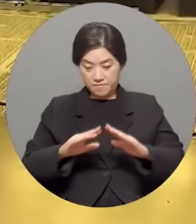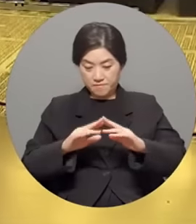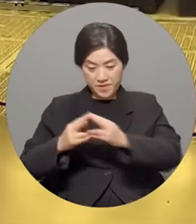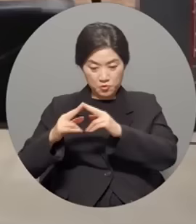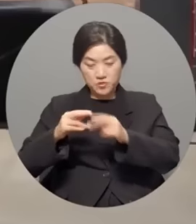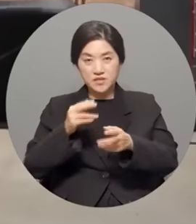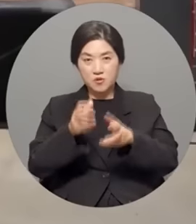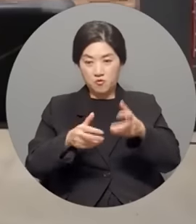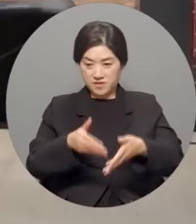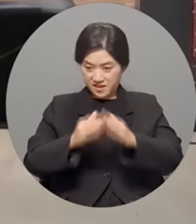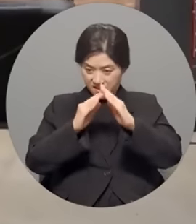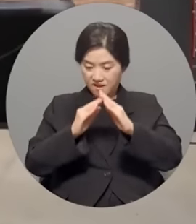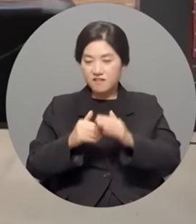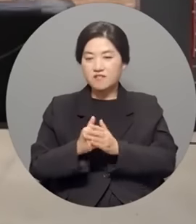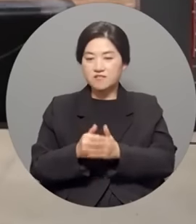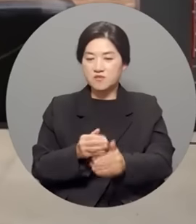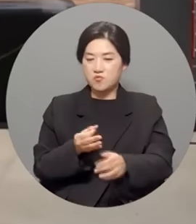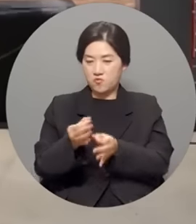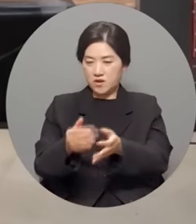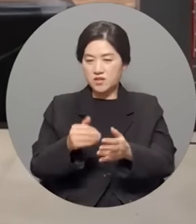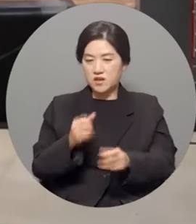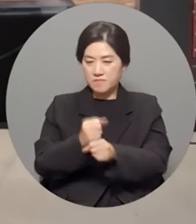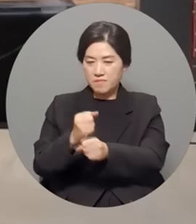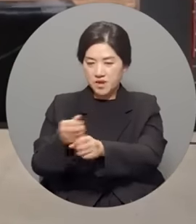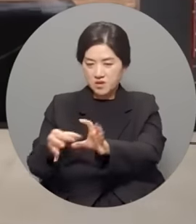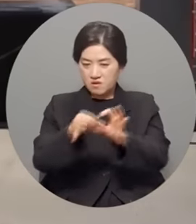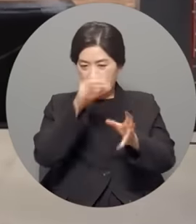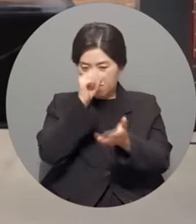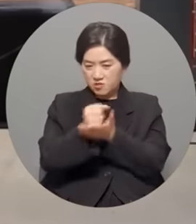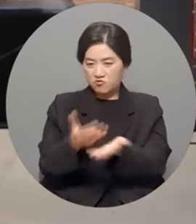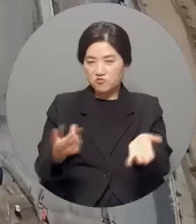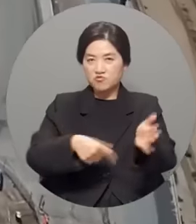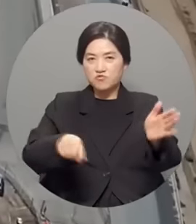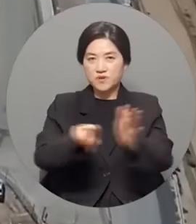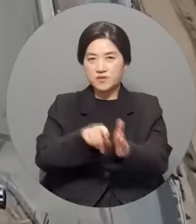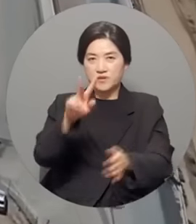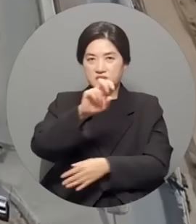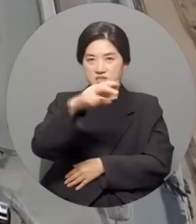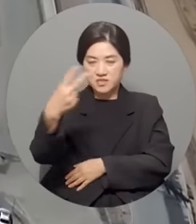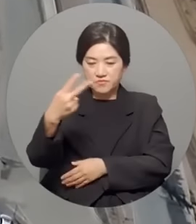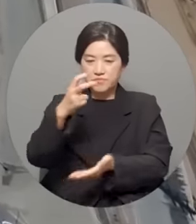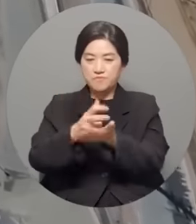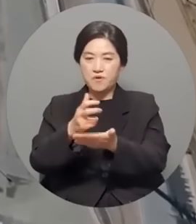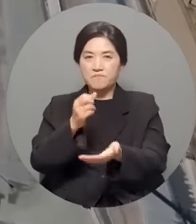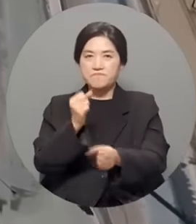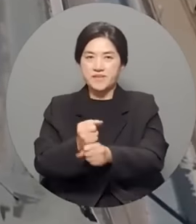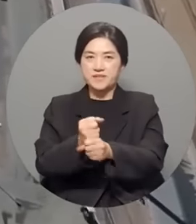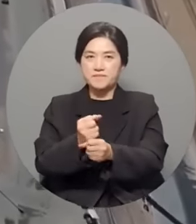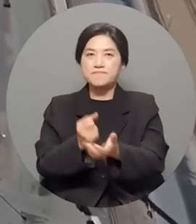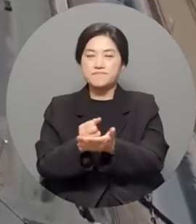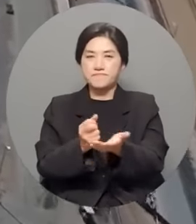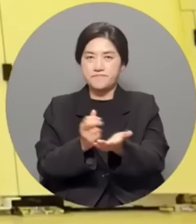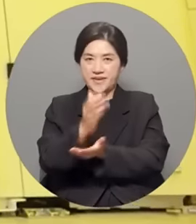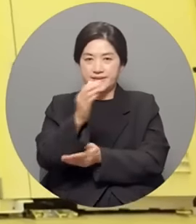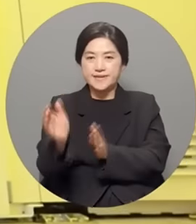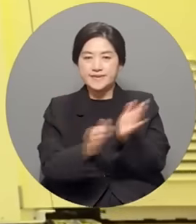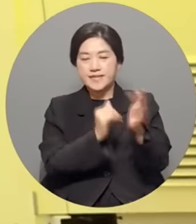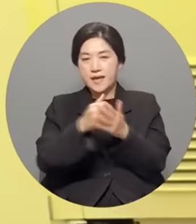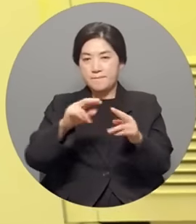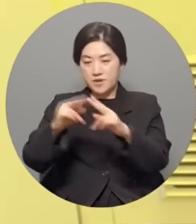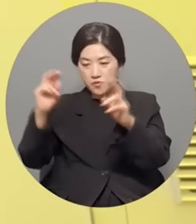지원해 공급망을 안정화시키기 위한 목적으로 지난 2022년 제정됐습니다. 반도체